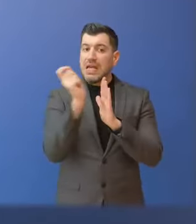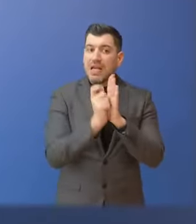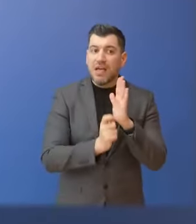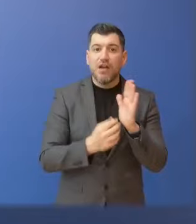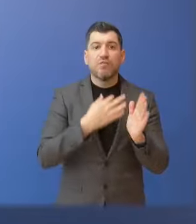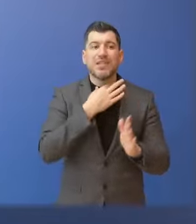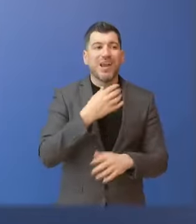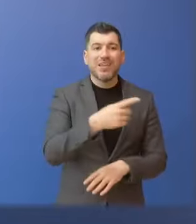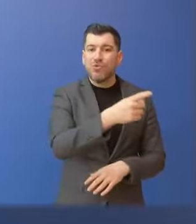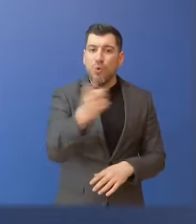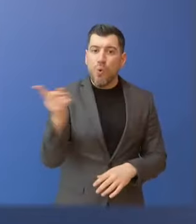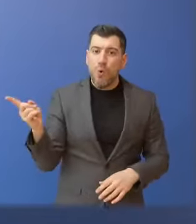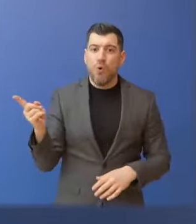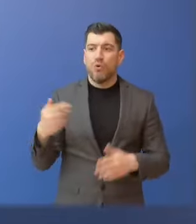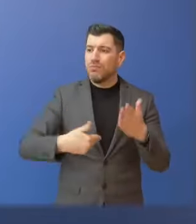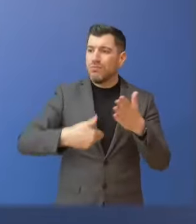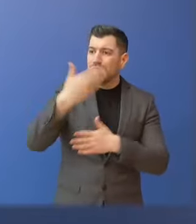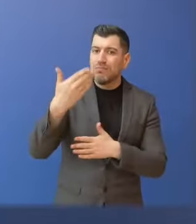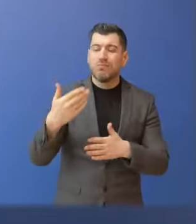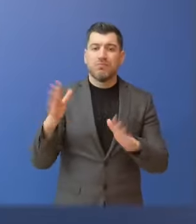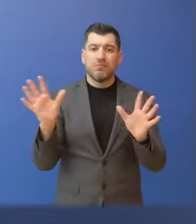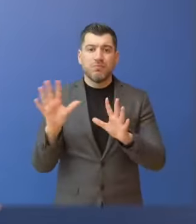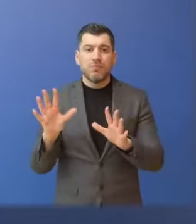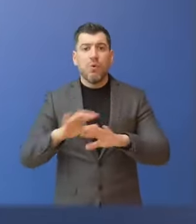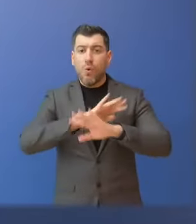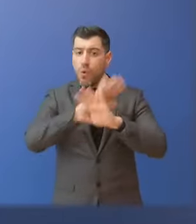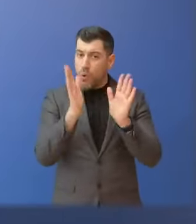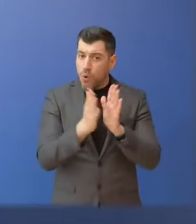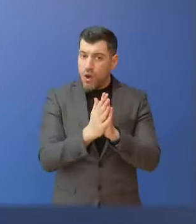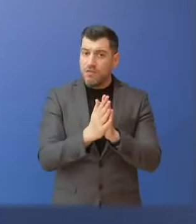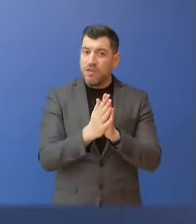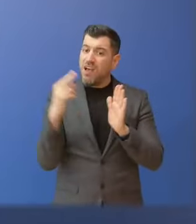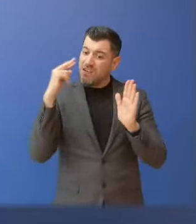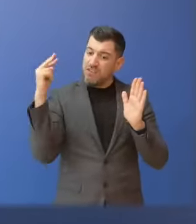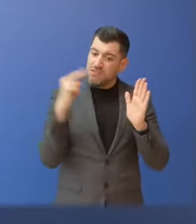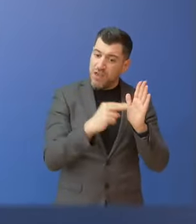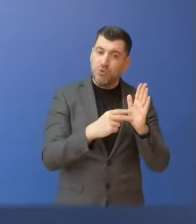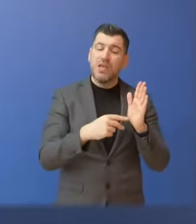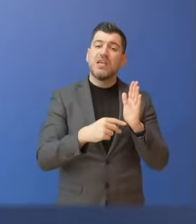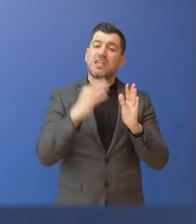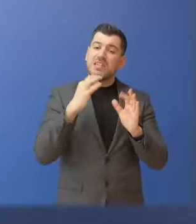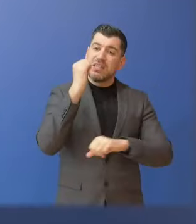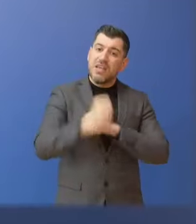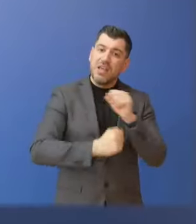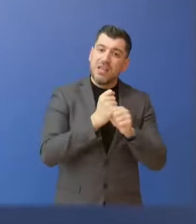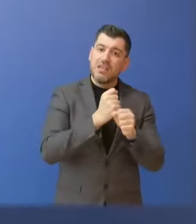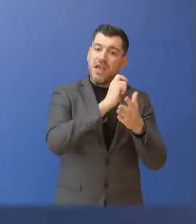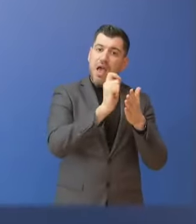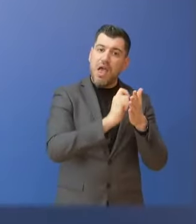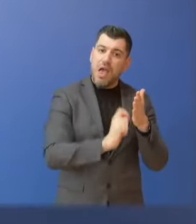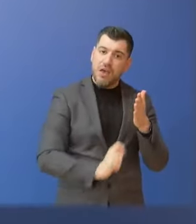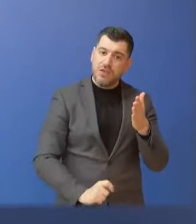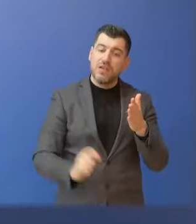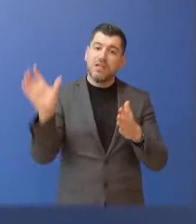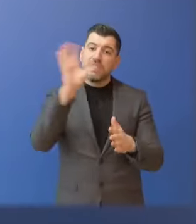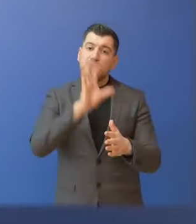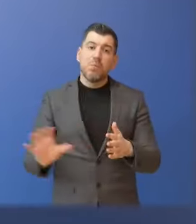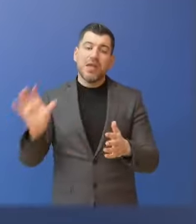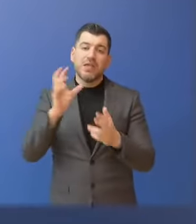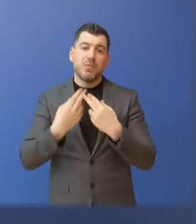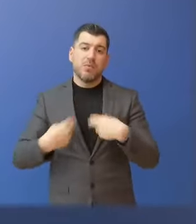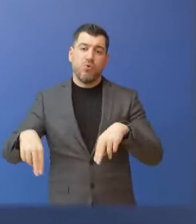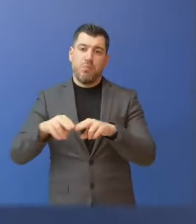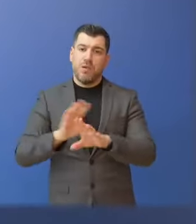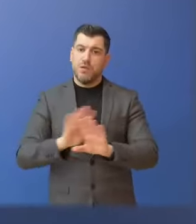μέσων από κεί και πέρα όλα αυτά αποτυπώνονται στην ετήσια έκθεση της ευρωπαϊκής επιτροπής καθήκον μας είναι να τα αναδείξουμε και προφανώς τις